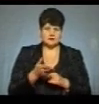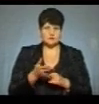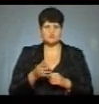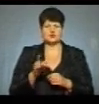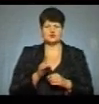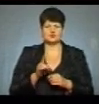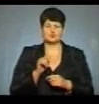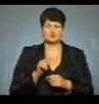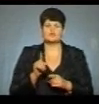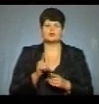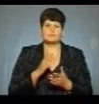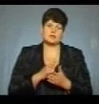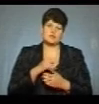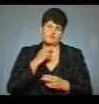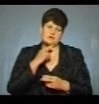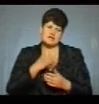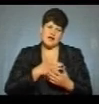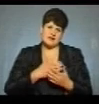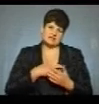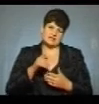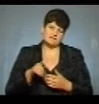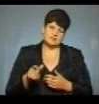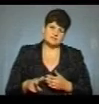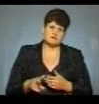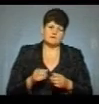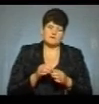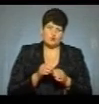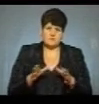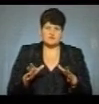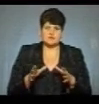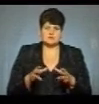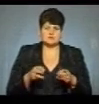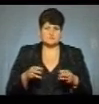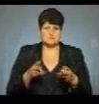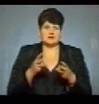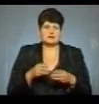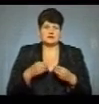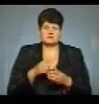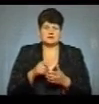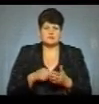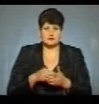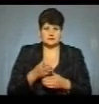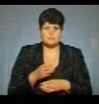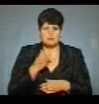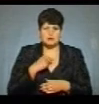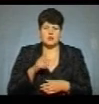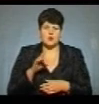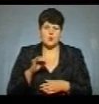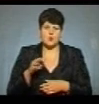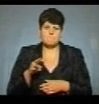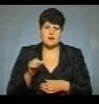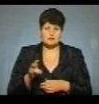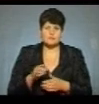щодо того, що має на увазі активістка, яка вибиралася у нас, вибачте, трансляція, і дати відповідь на запитання так, пана Романа. Тому що він